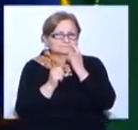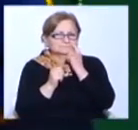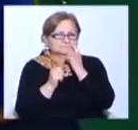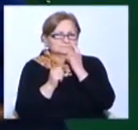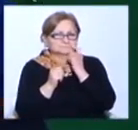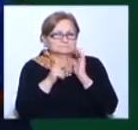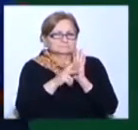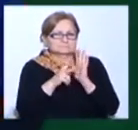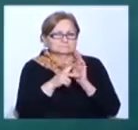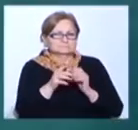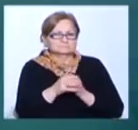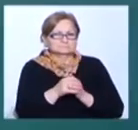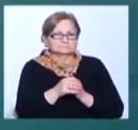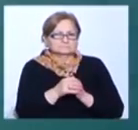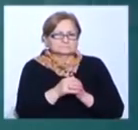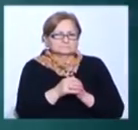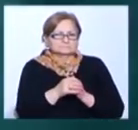8-იანი